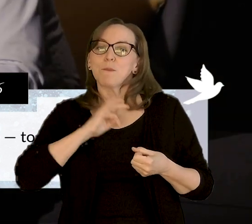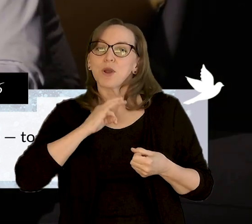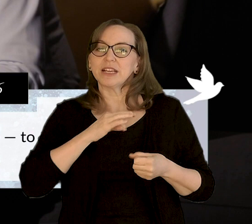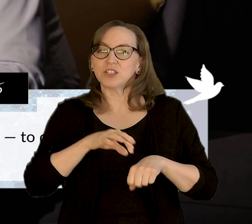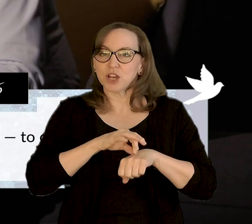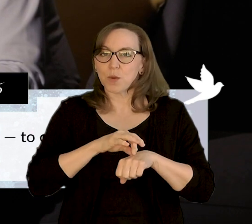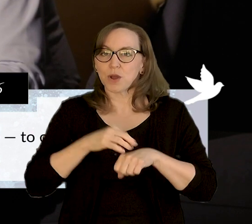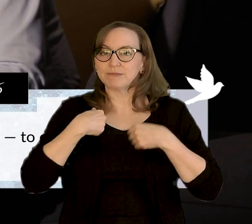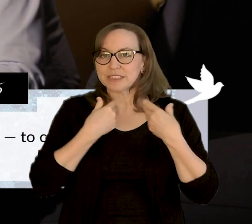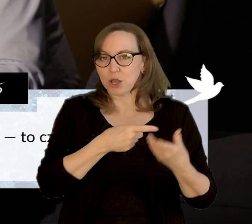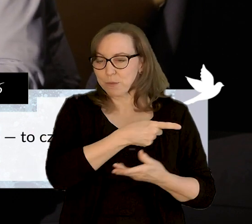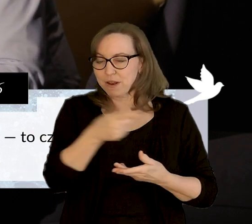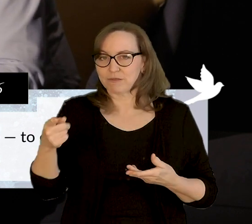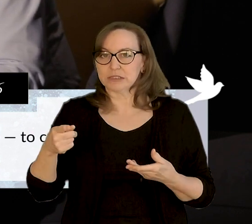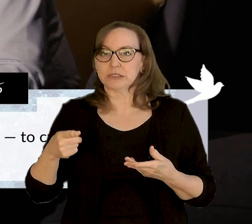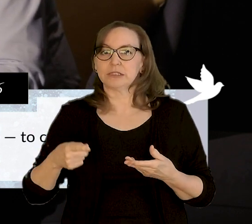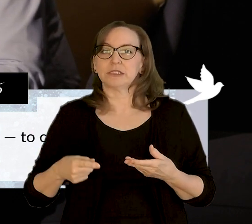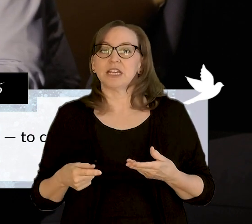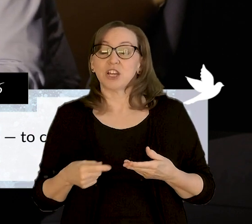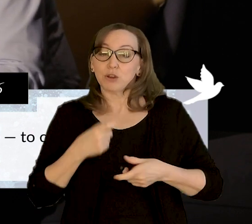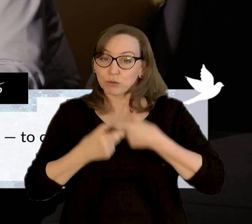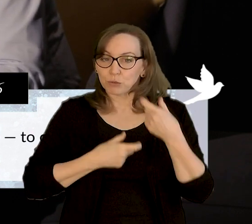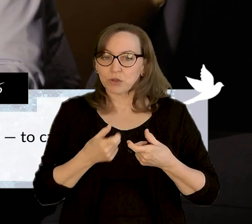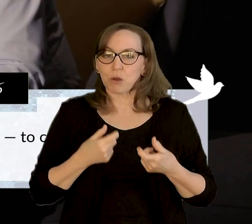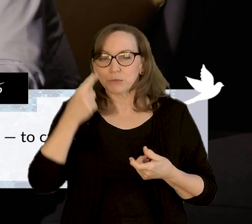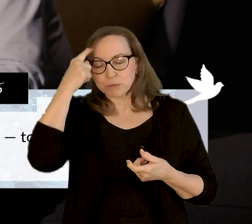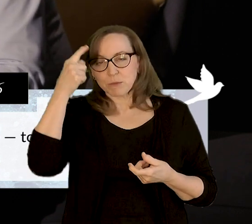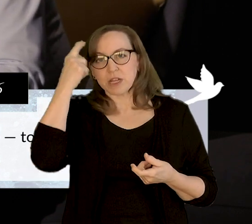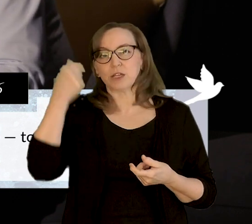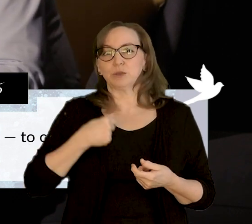wydane. Czyńcie to na moją pamiątkę.